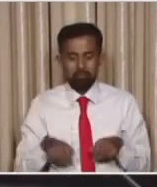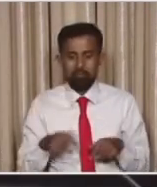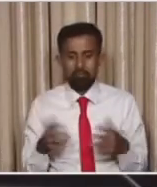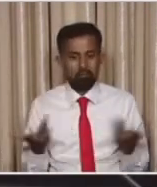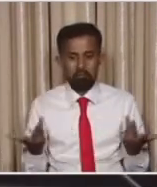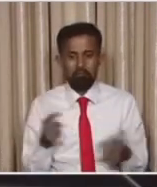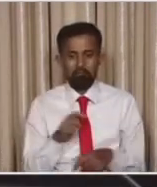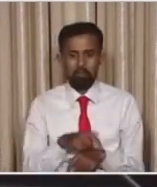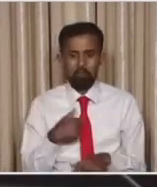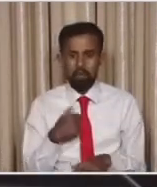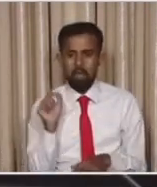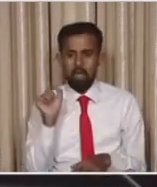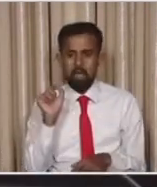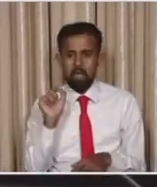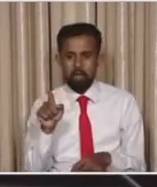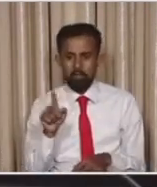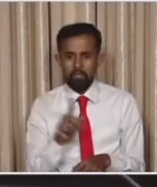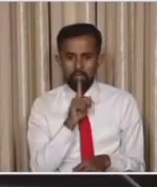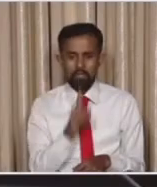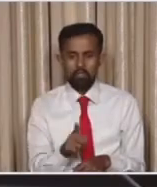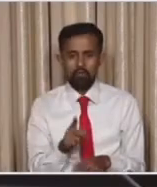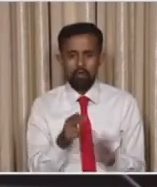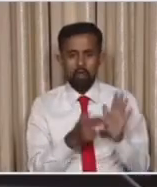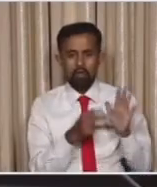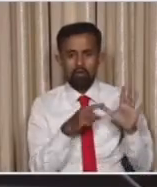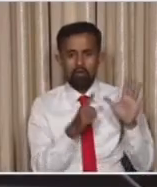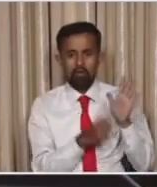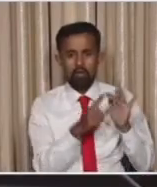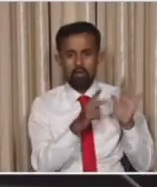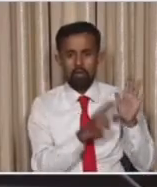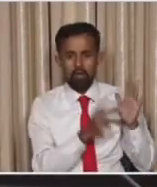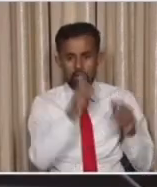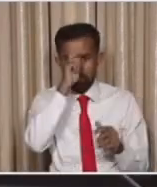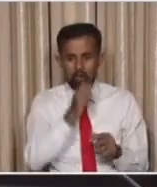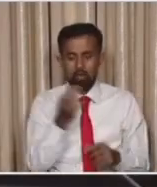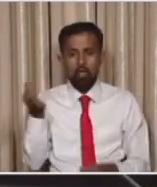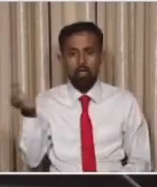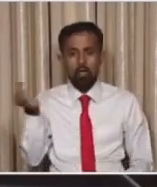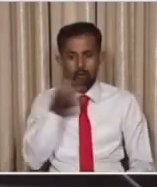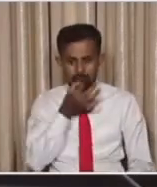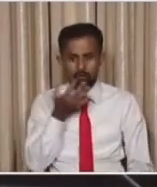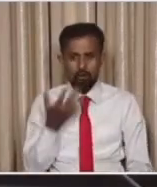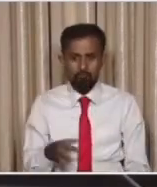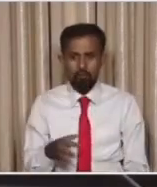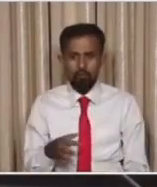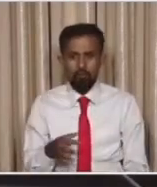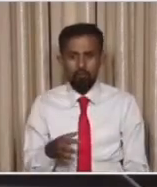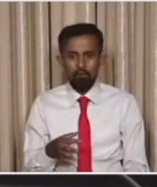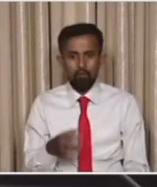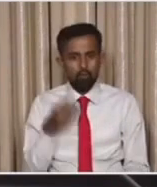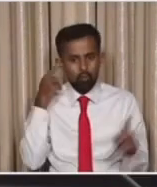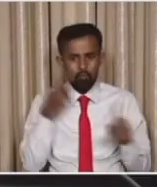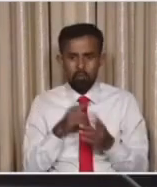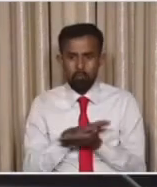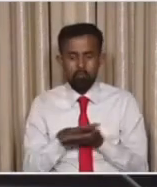වෙලාවේ මගේ නම සඳහන් කරමින් ගරු නලින් බණ්ඩාර මන්ත්‍රීතුමා චෝදනාවක් ඉදිරිපත් කරලා තිබුණා. ඒ සම්බන්ධව මම